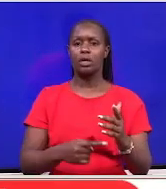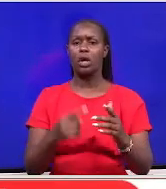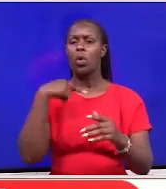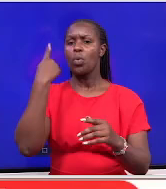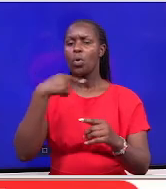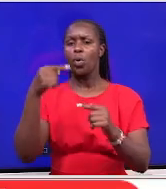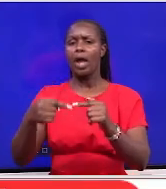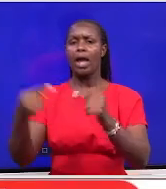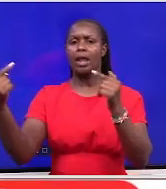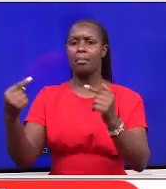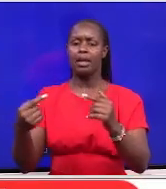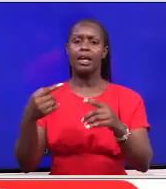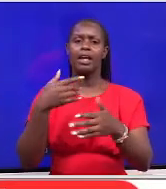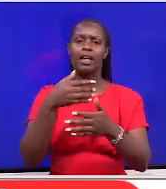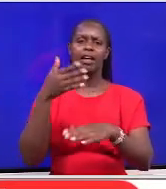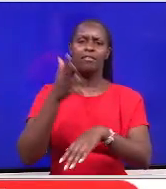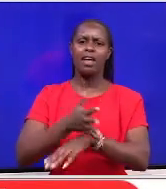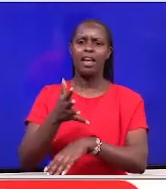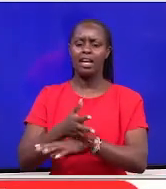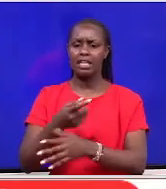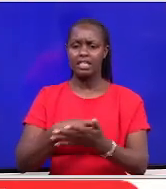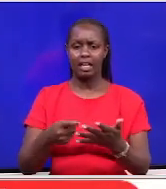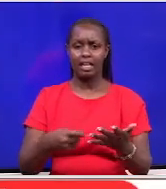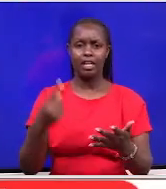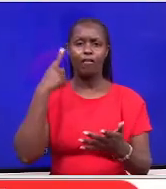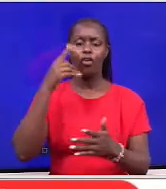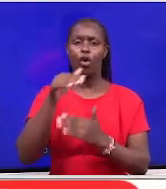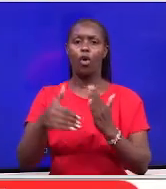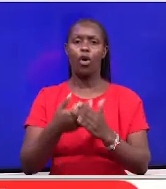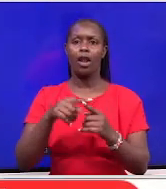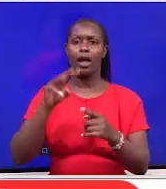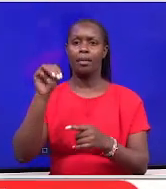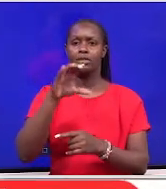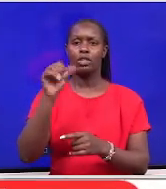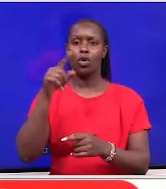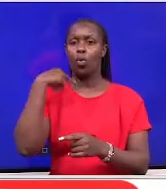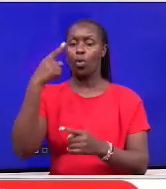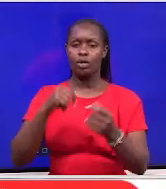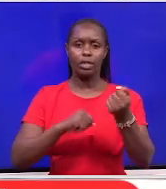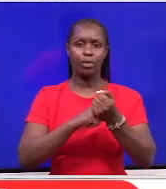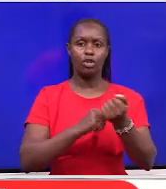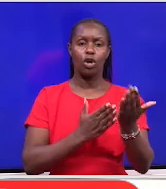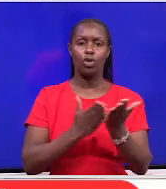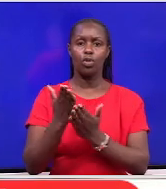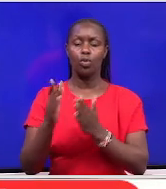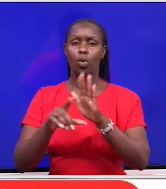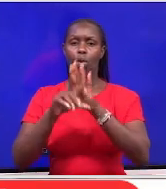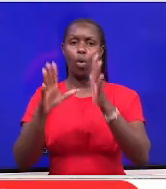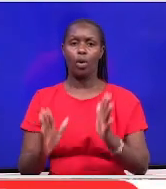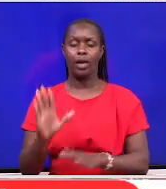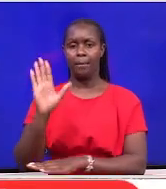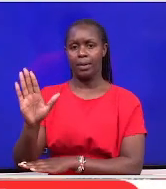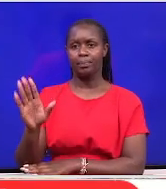waligushi saini za wawakilishi wa DAO ambao walionekana kuunga mkono hoja kutimuliwa kwake. Kupitia wakili wake Elias Mutuma,